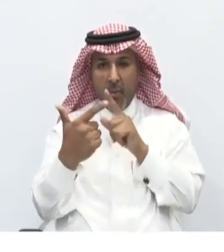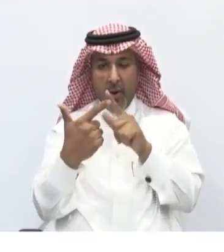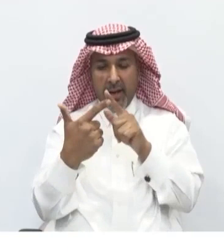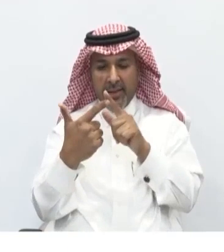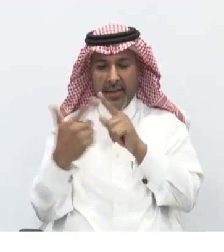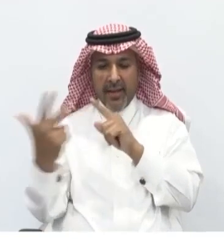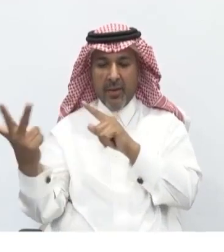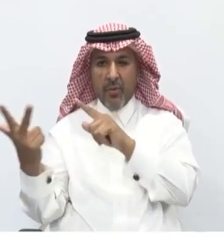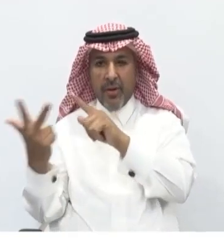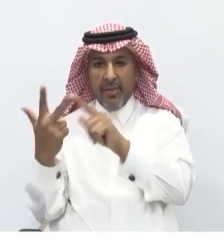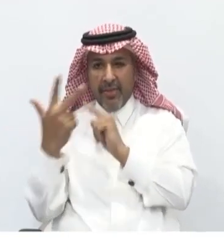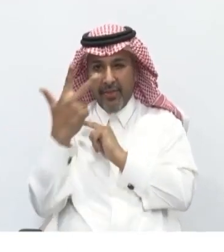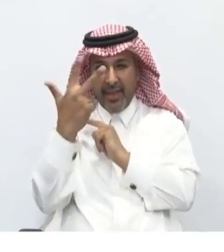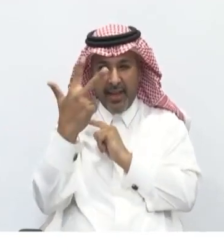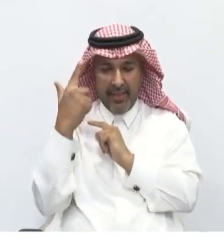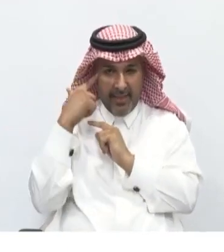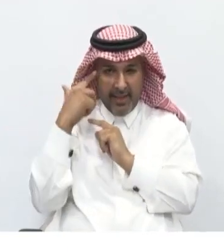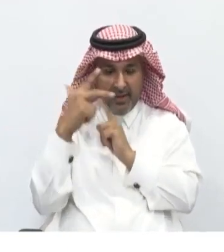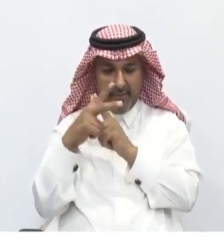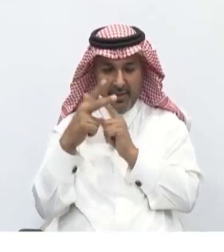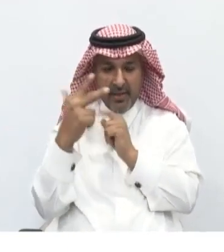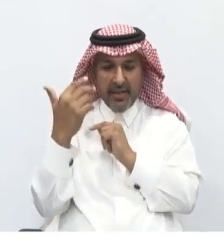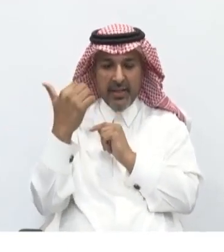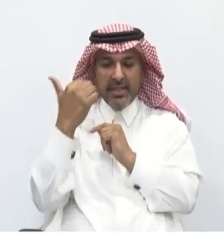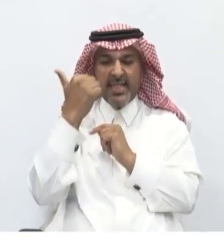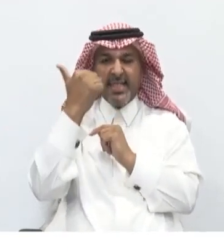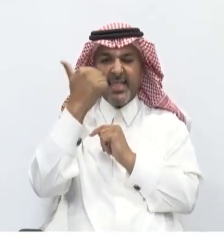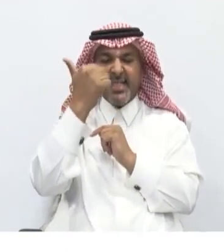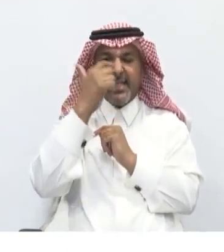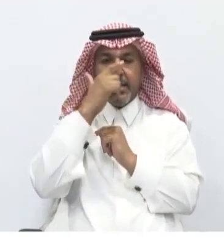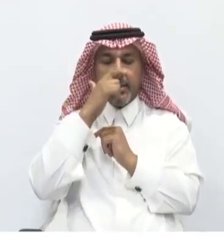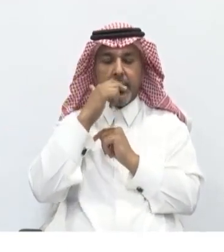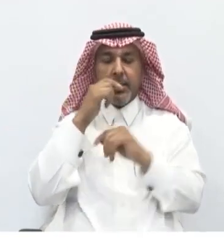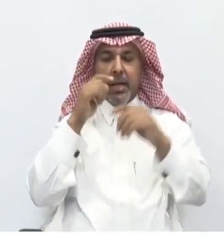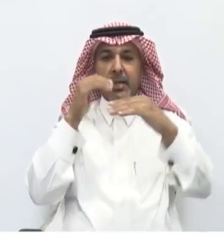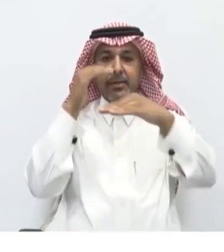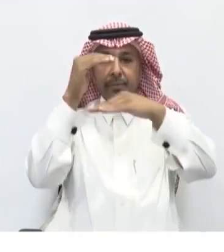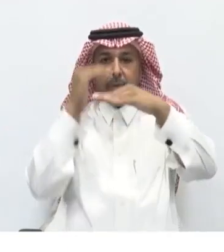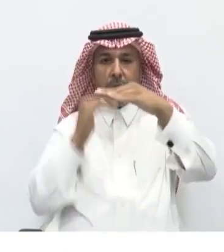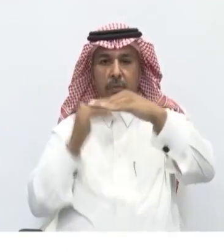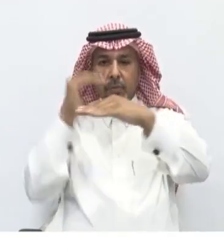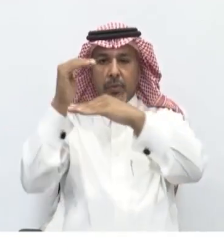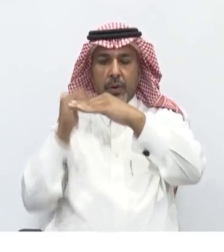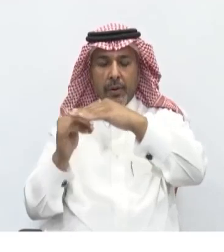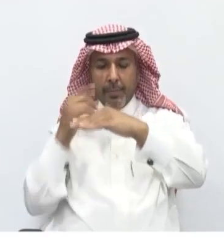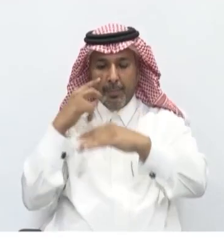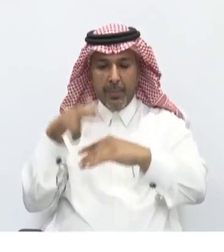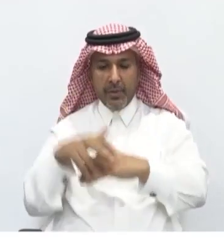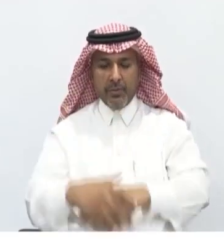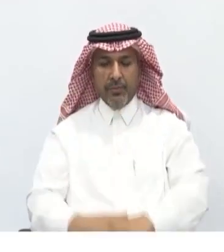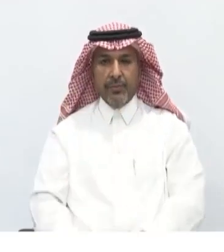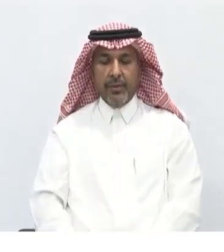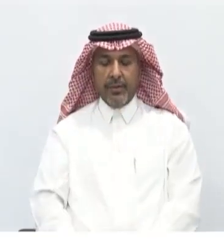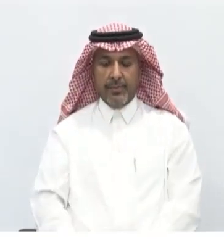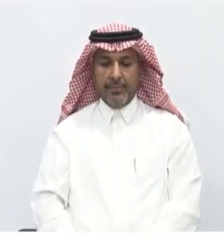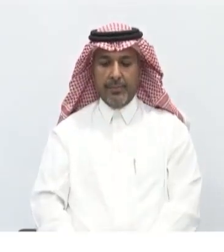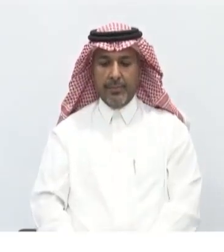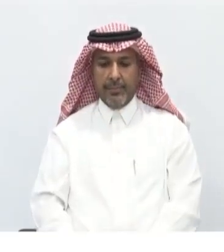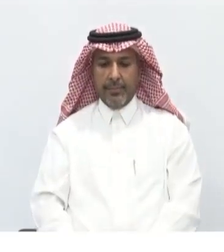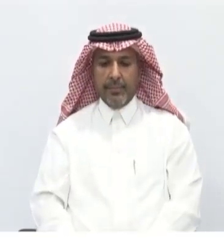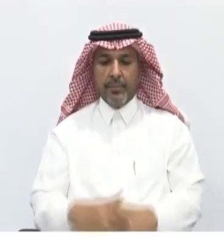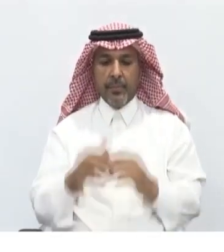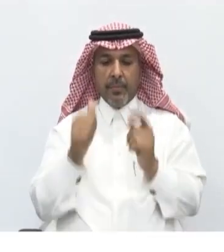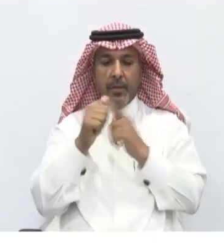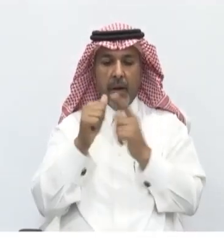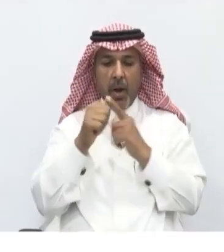المتفاعله وماده في المواد الناتجه سيعطيني سته كسور من النسبه الموليه الاولى البوتاسيوم